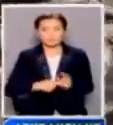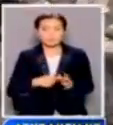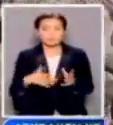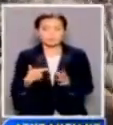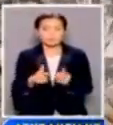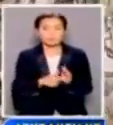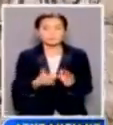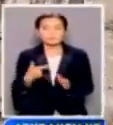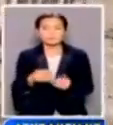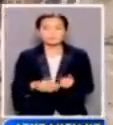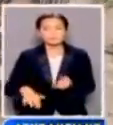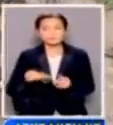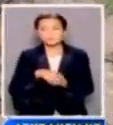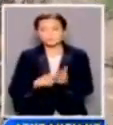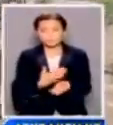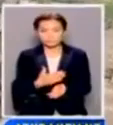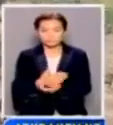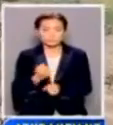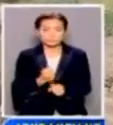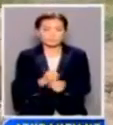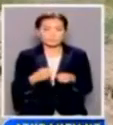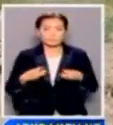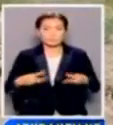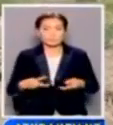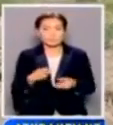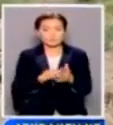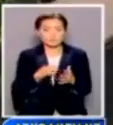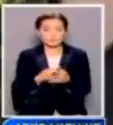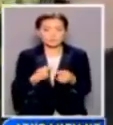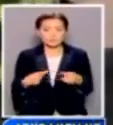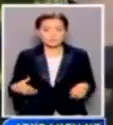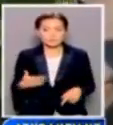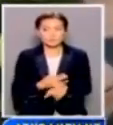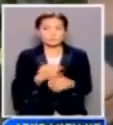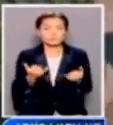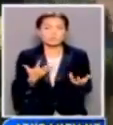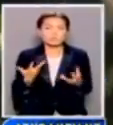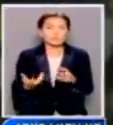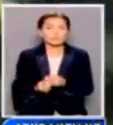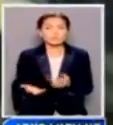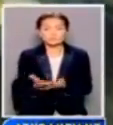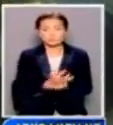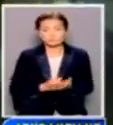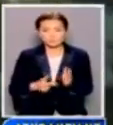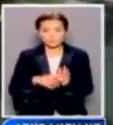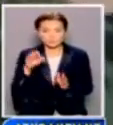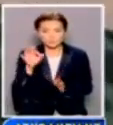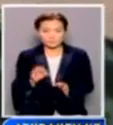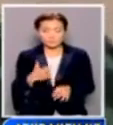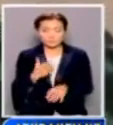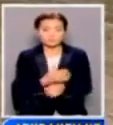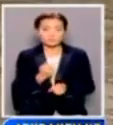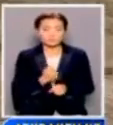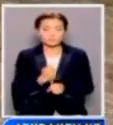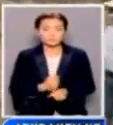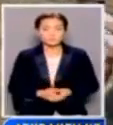9327 гектарах земли. Среди них есть овощи бахчевые и кормовые культуры. На сегодняшний день собрано около 7%